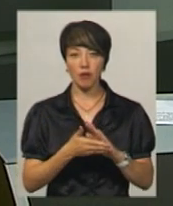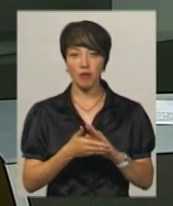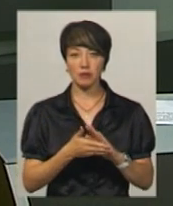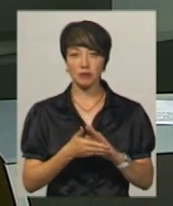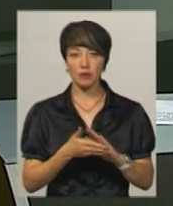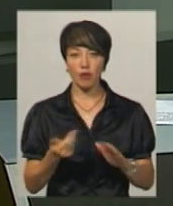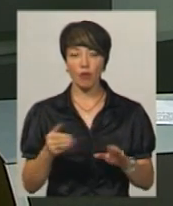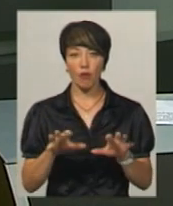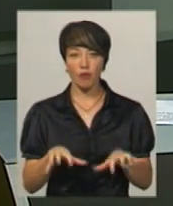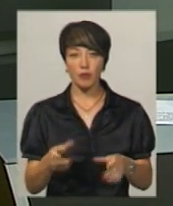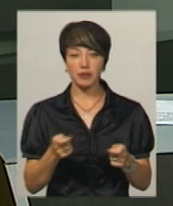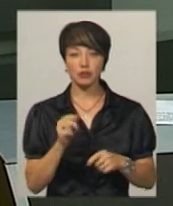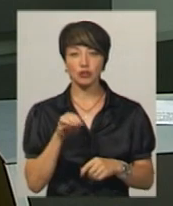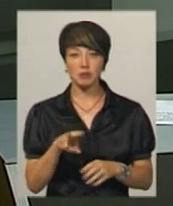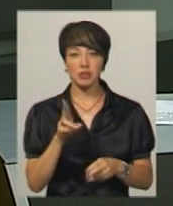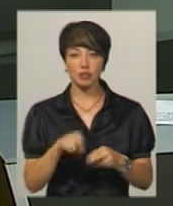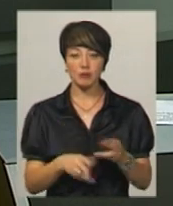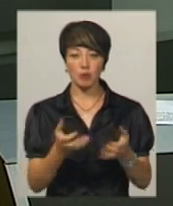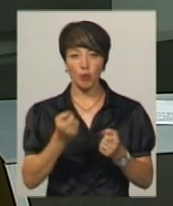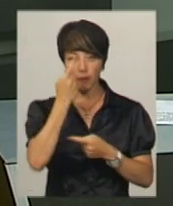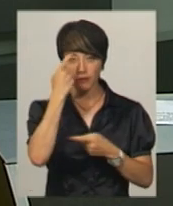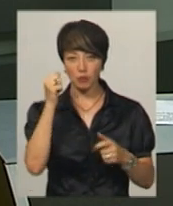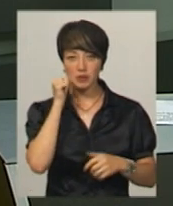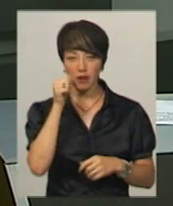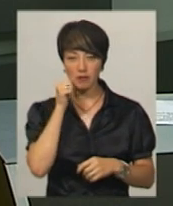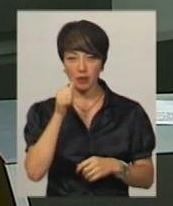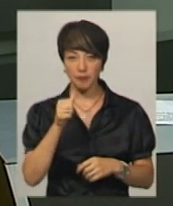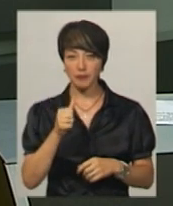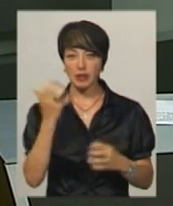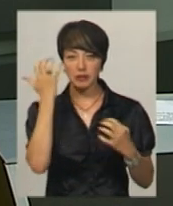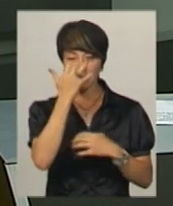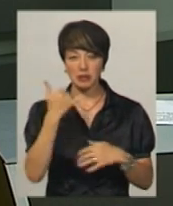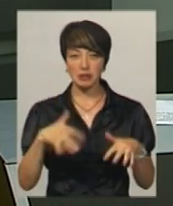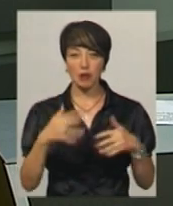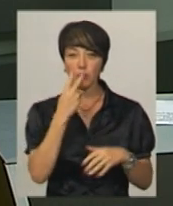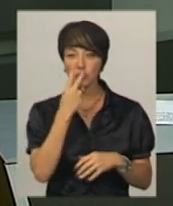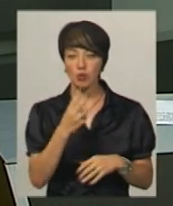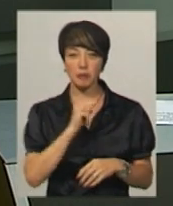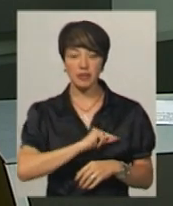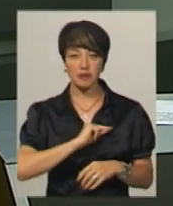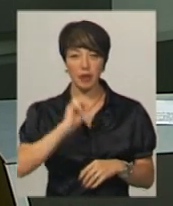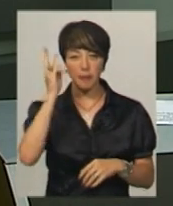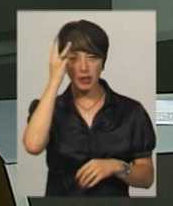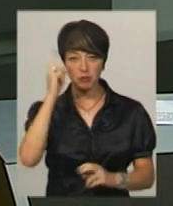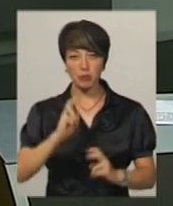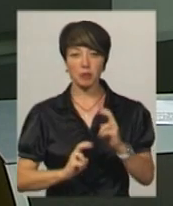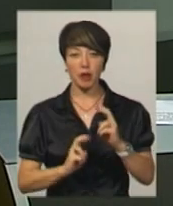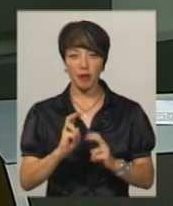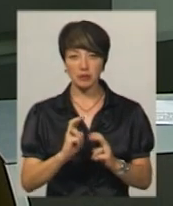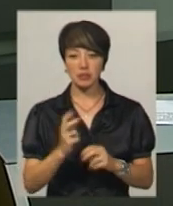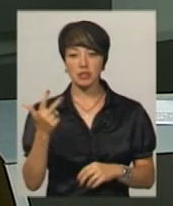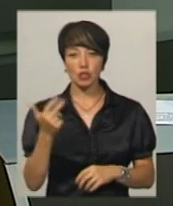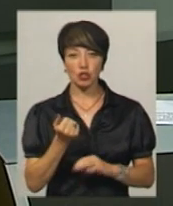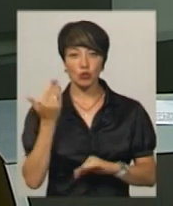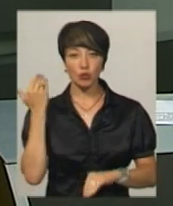голову правління. Чим закінчився прийом, ми повідомимо завтра. Нагадаю, незрячі та слабозорі працівники хмельницького підприємства